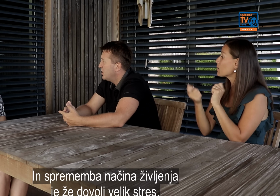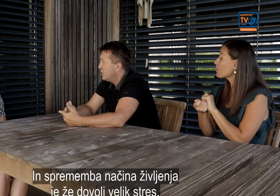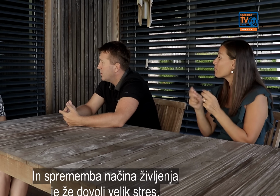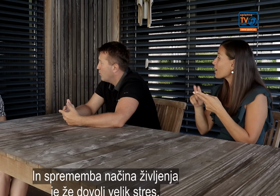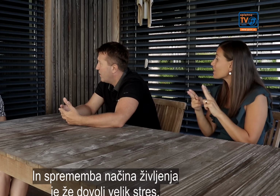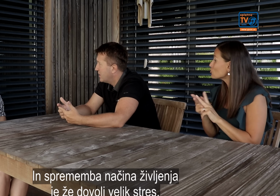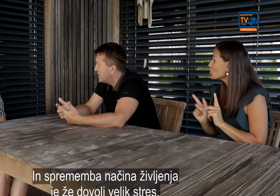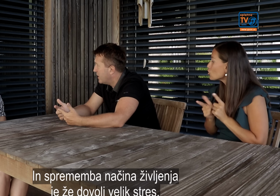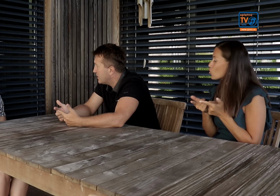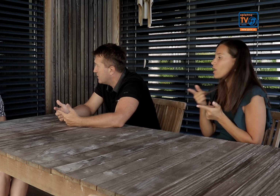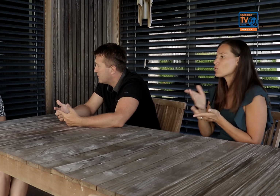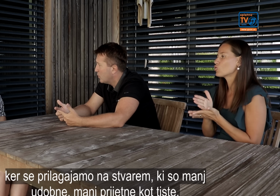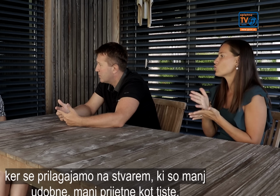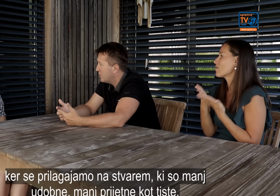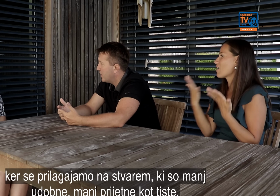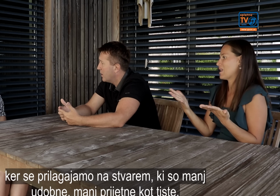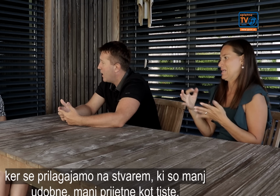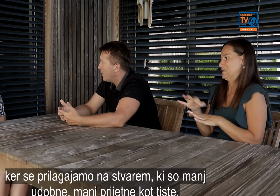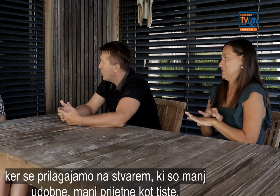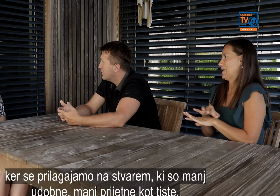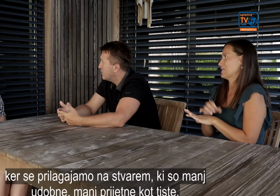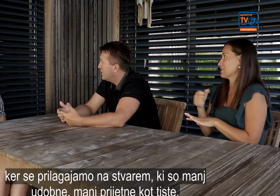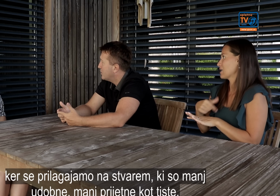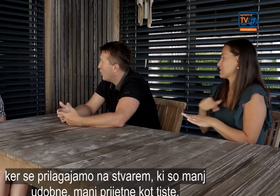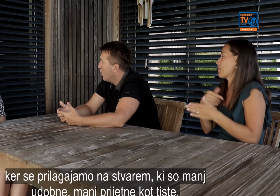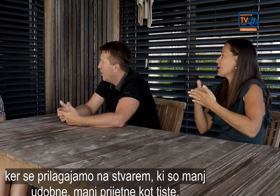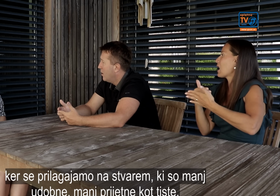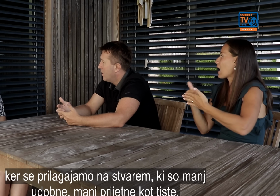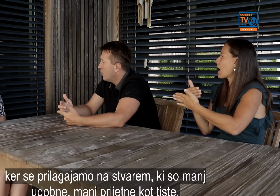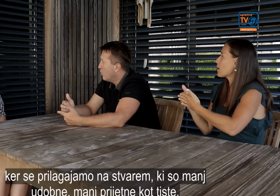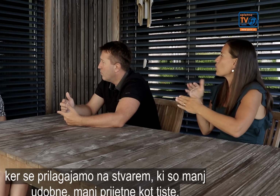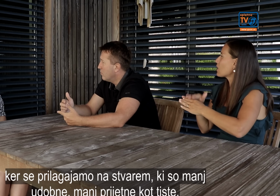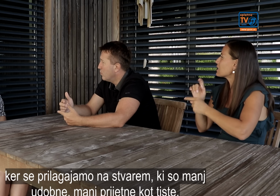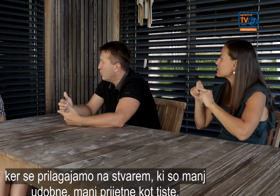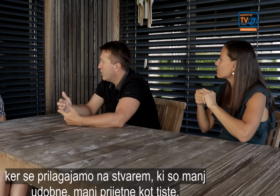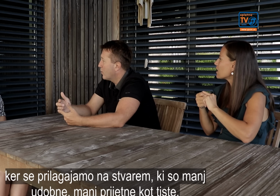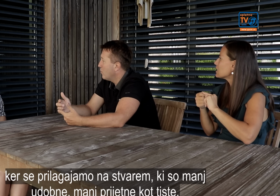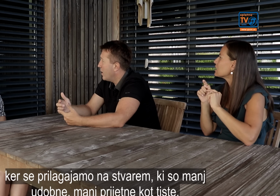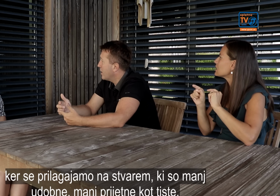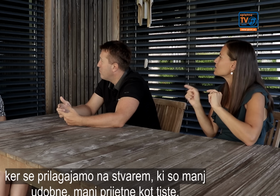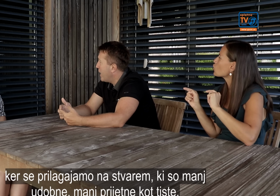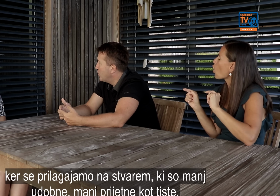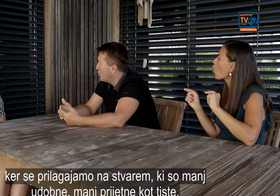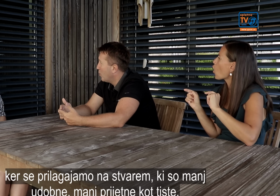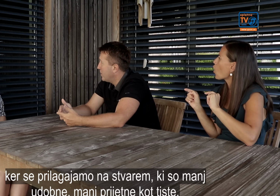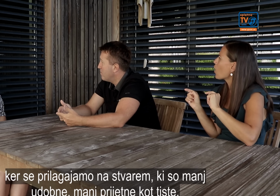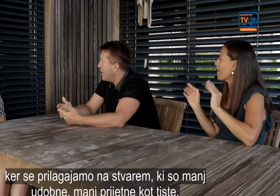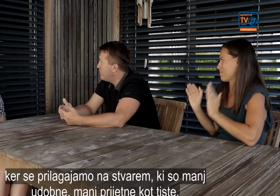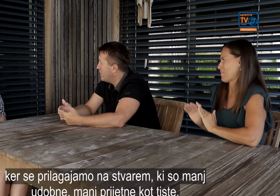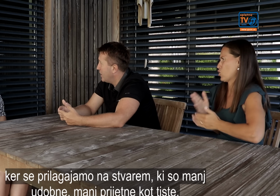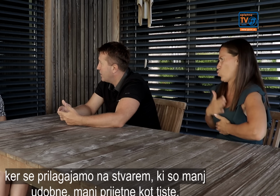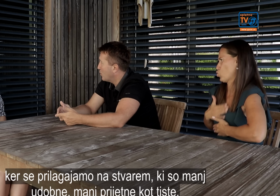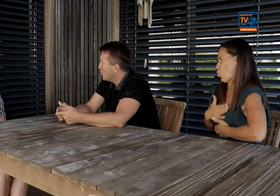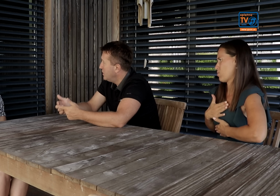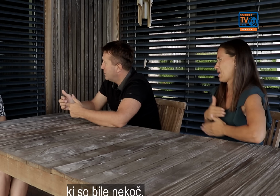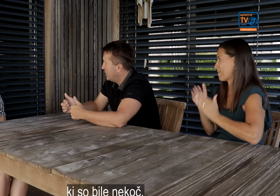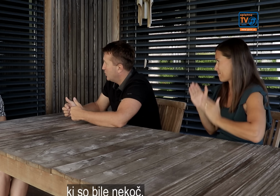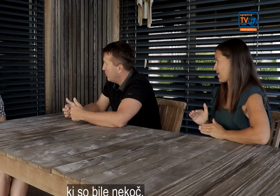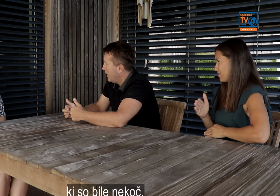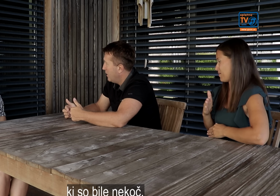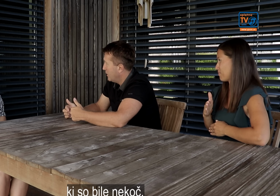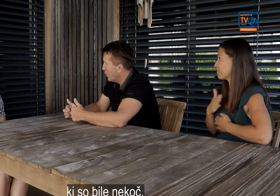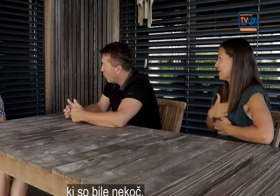življenja je že zelo velik stres, zato ker se prilagajamo na stvari, ki so v narekovajih manj udobne, manj prijetne, kot